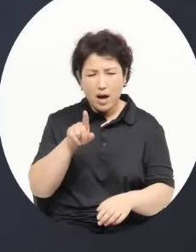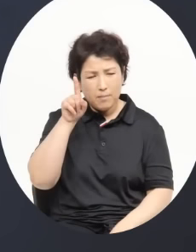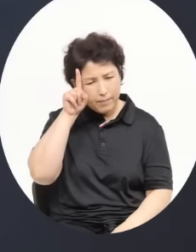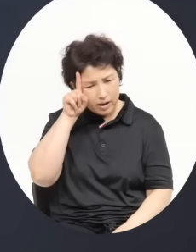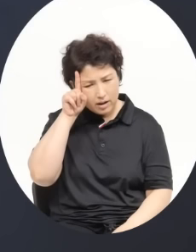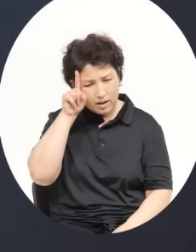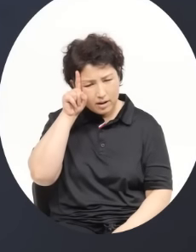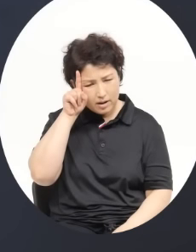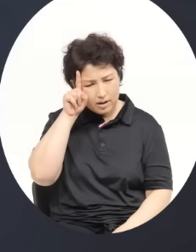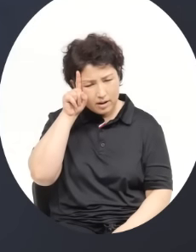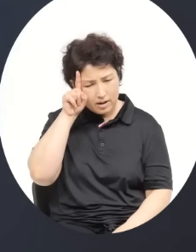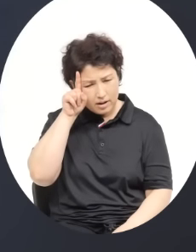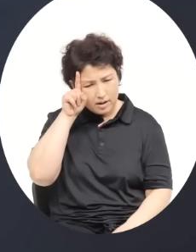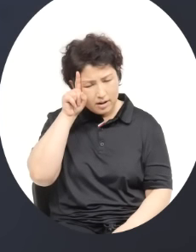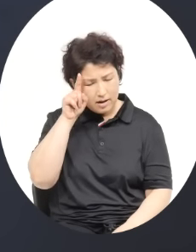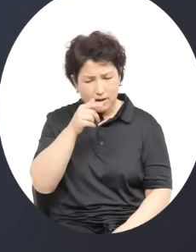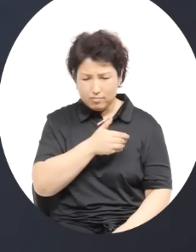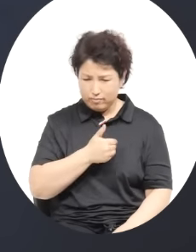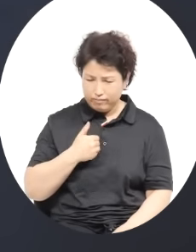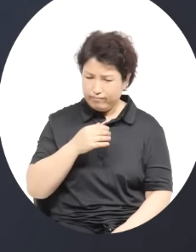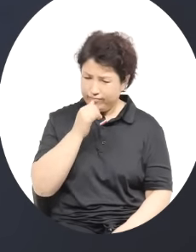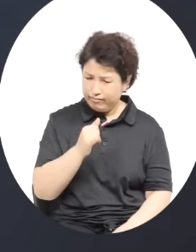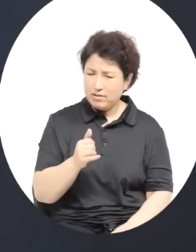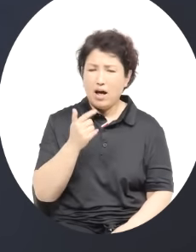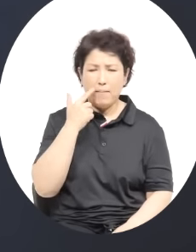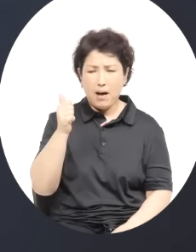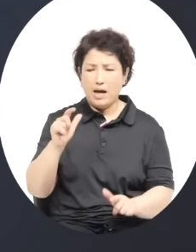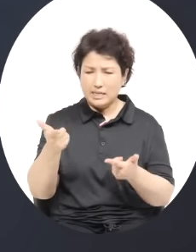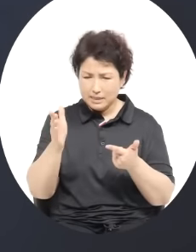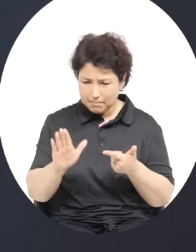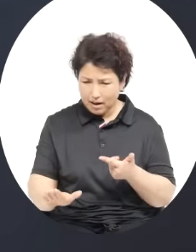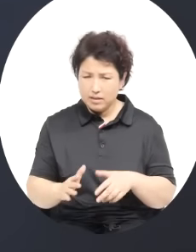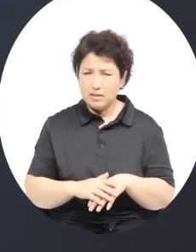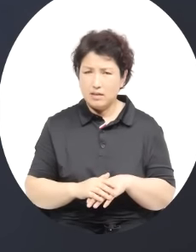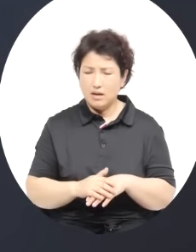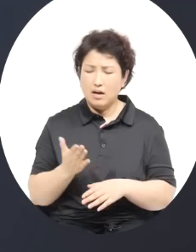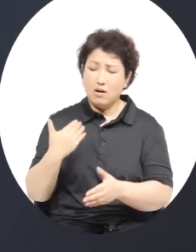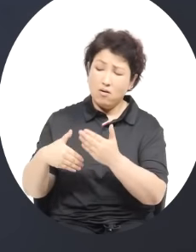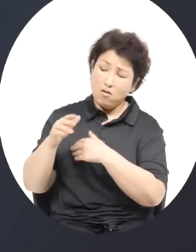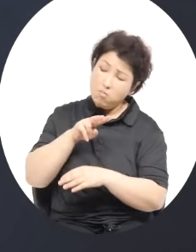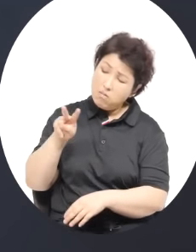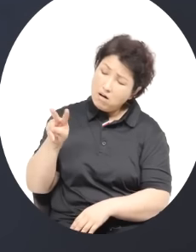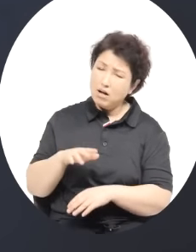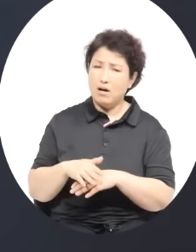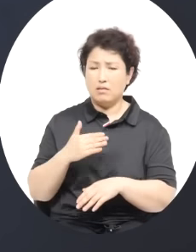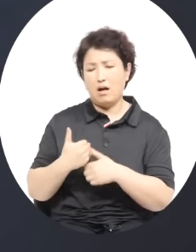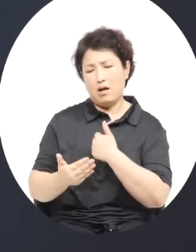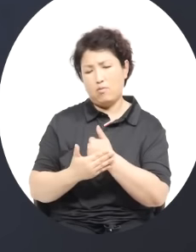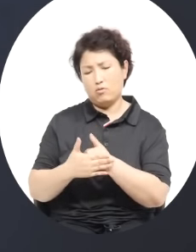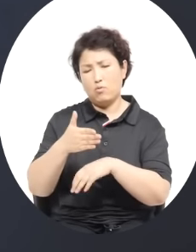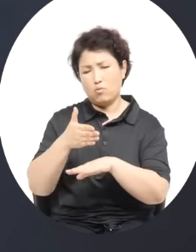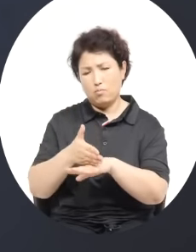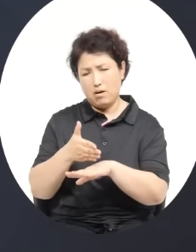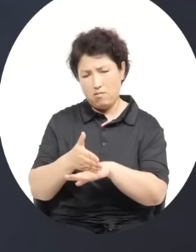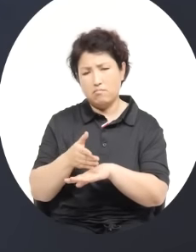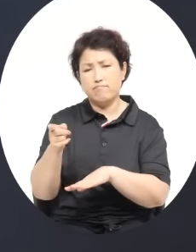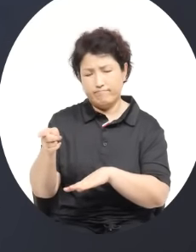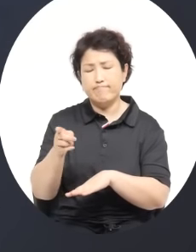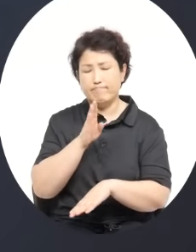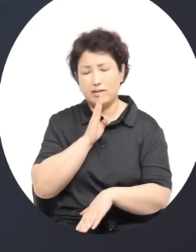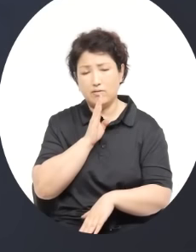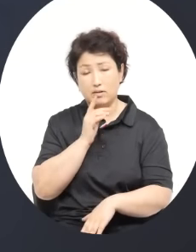아니지만은 지금 돌아가 어른이 돼가 내가 돌아보니 나를 도와준 고마운 사람이다. 이